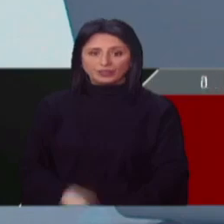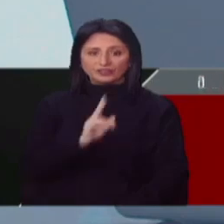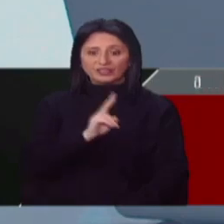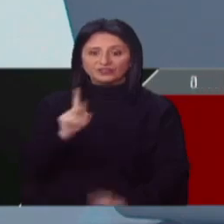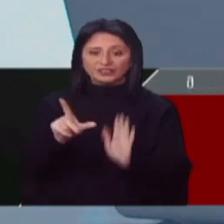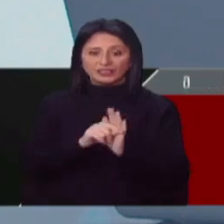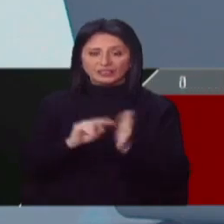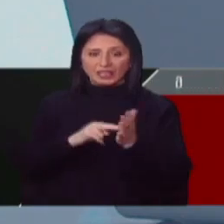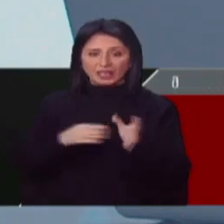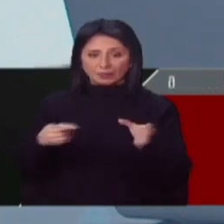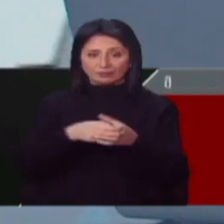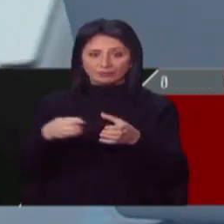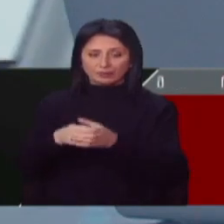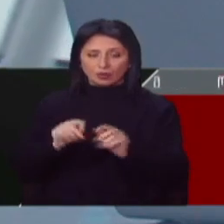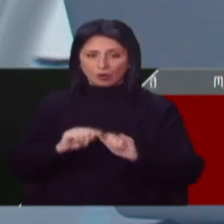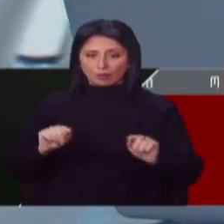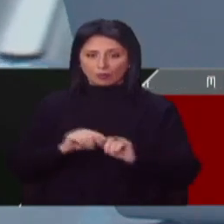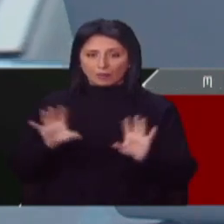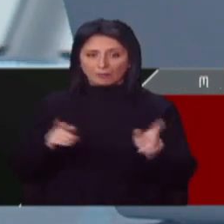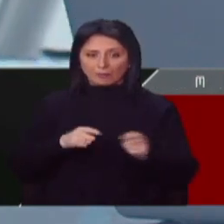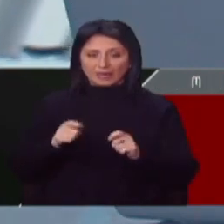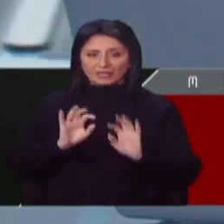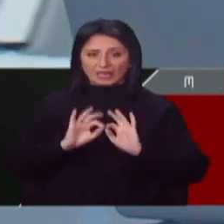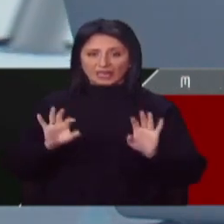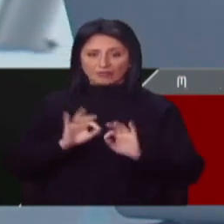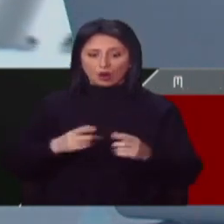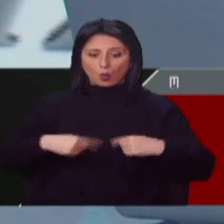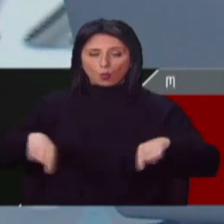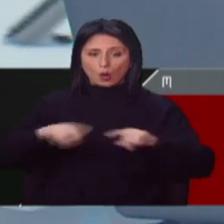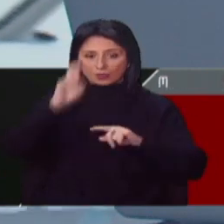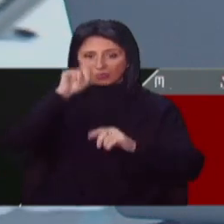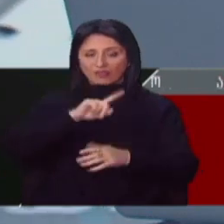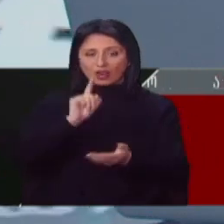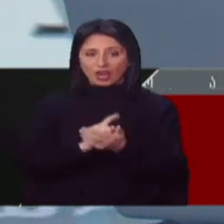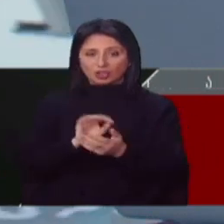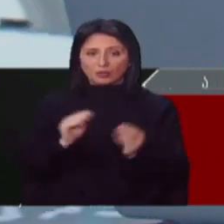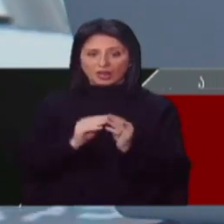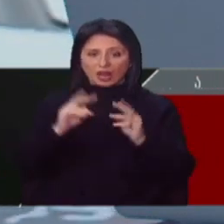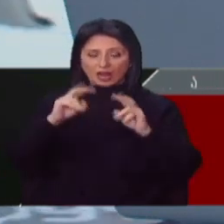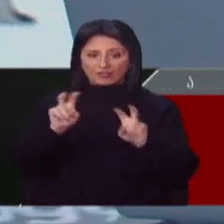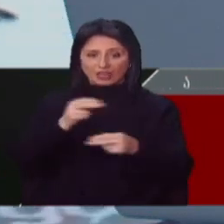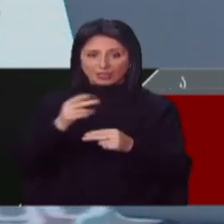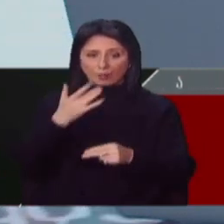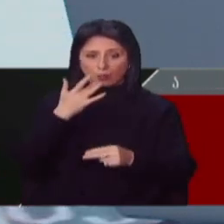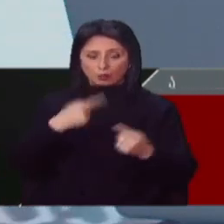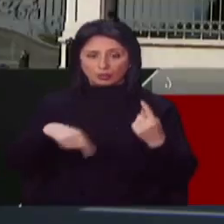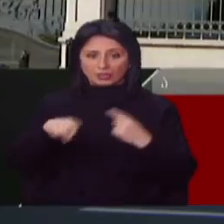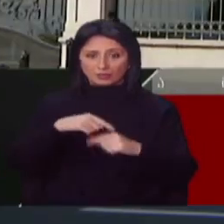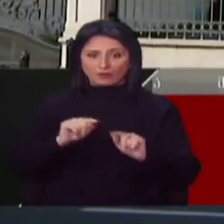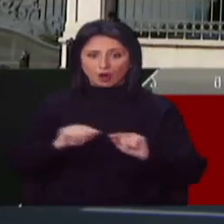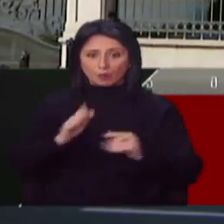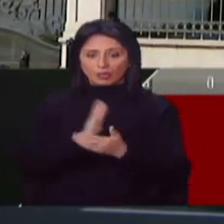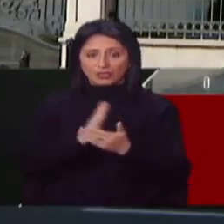ვინ ვისთან გეგმავს გაერთიანებას ოპოზიციაში, პრეზიდენტის განცხადება კოალიციური მთავრობის აუცილებლობაზე, კვლავ განხილვის თემაა პოლიტიკურ სპექტრში.